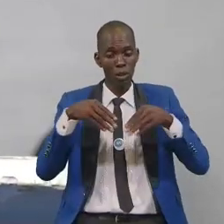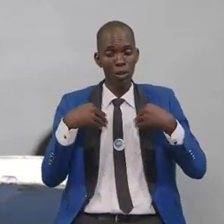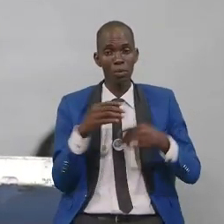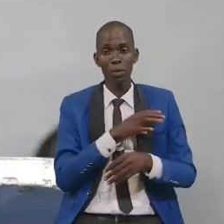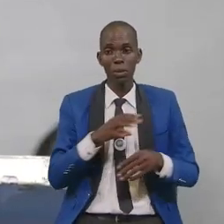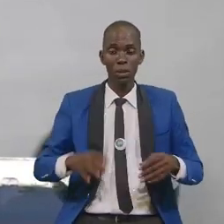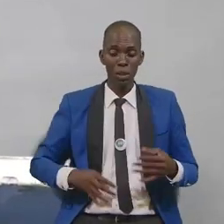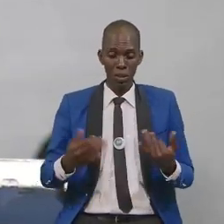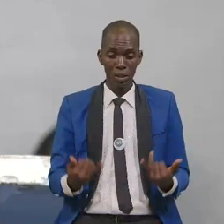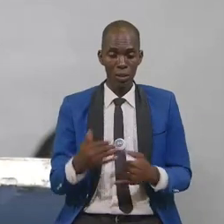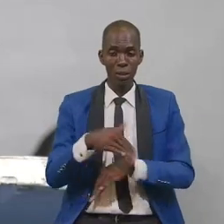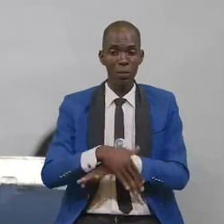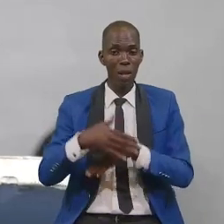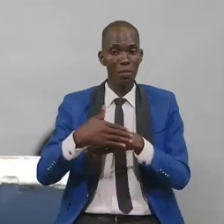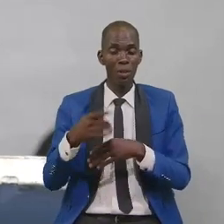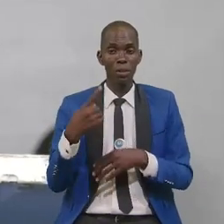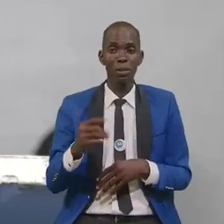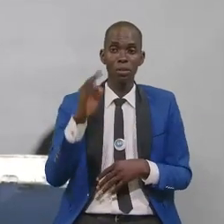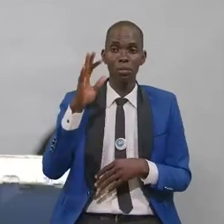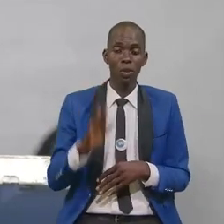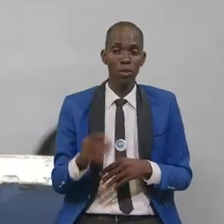il y a un lien